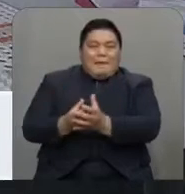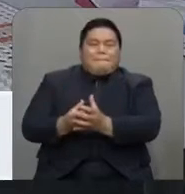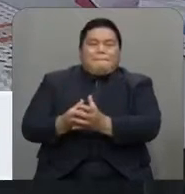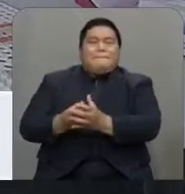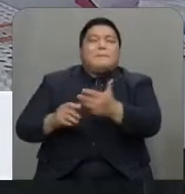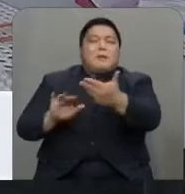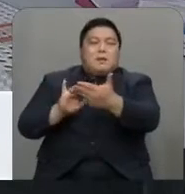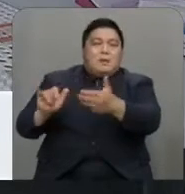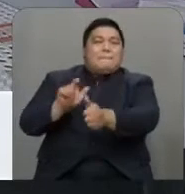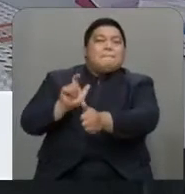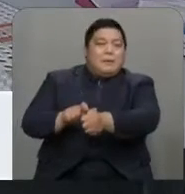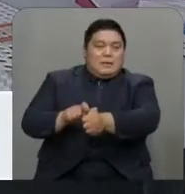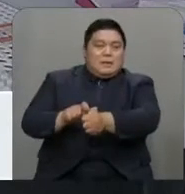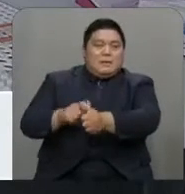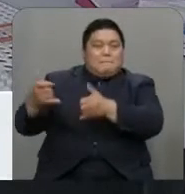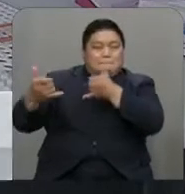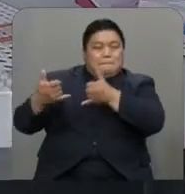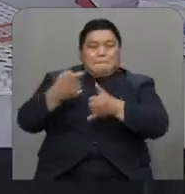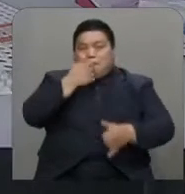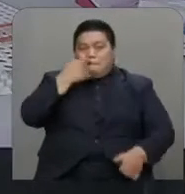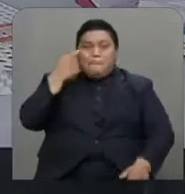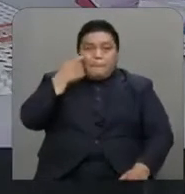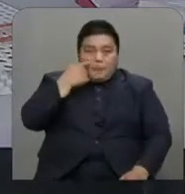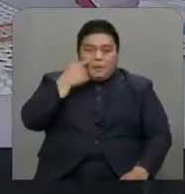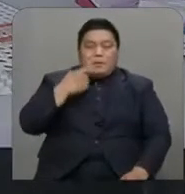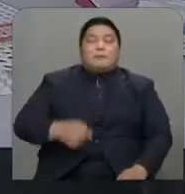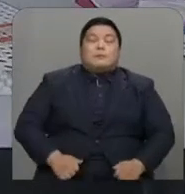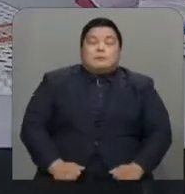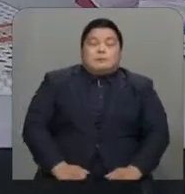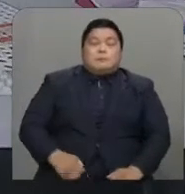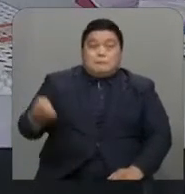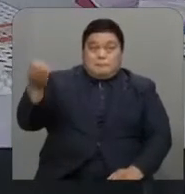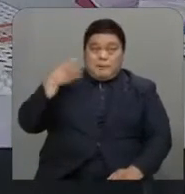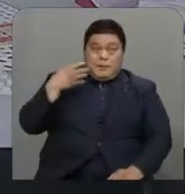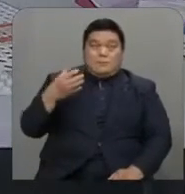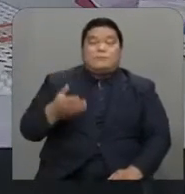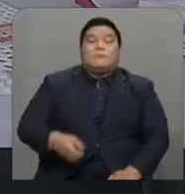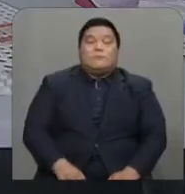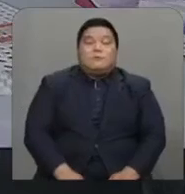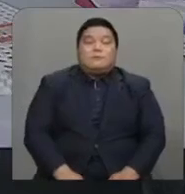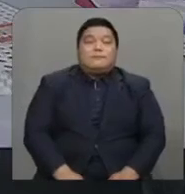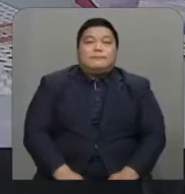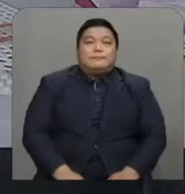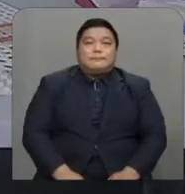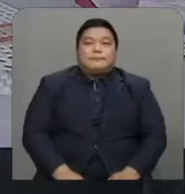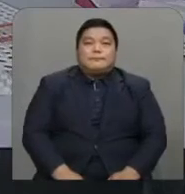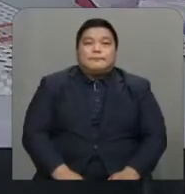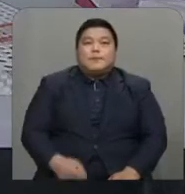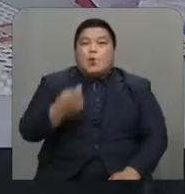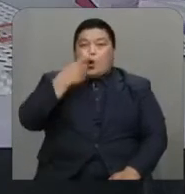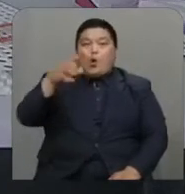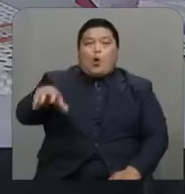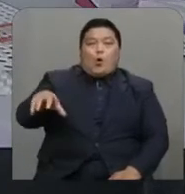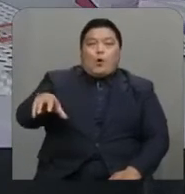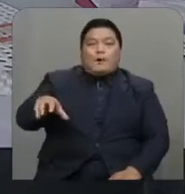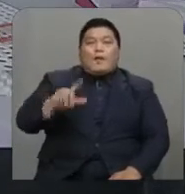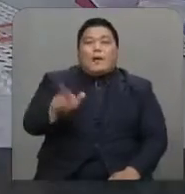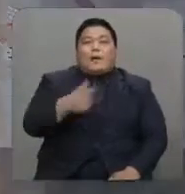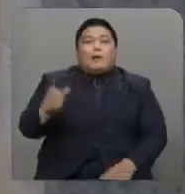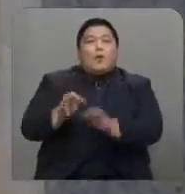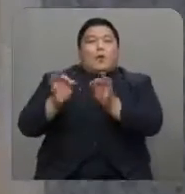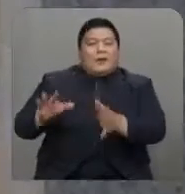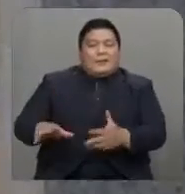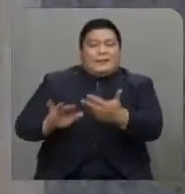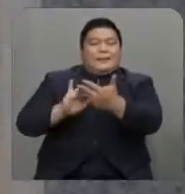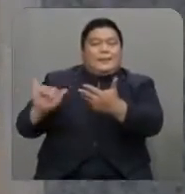확진됐는데요. 취재기자 연결해 이 소식 알아봅니다. 정면구 기자, 자세한 상황 전해주시죠. 네, 속초에서는 오늘 하루